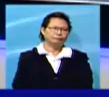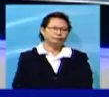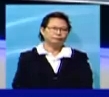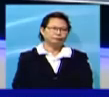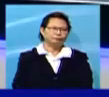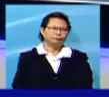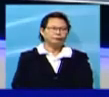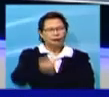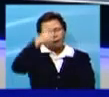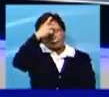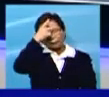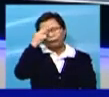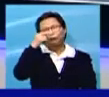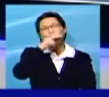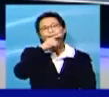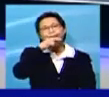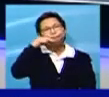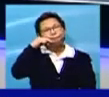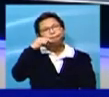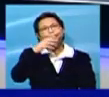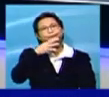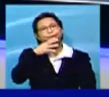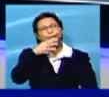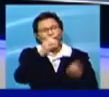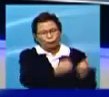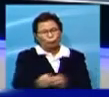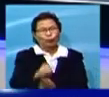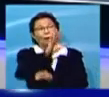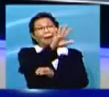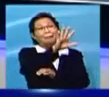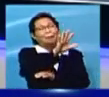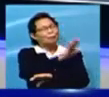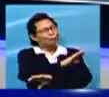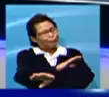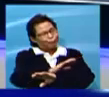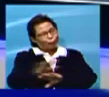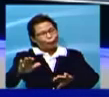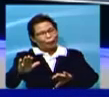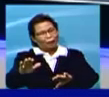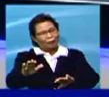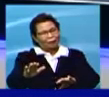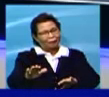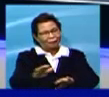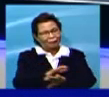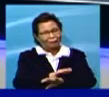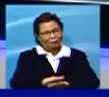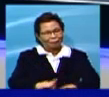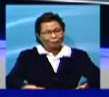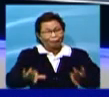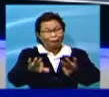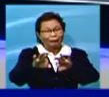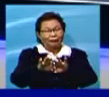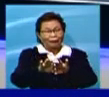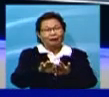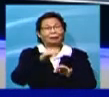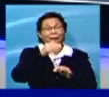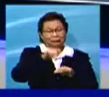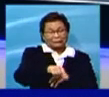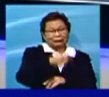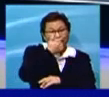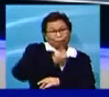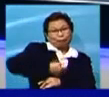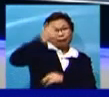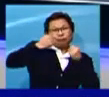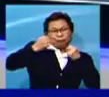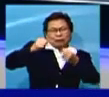Dalam pada itu, Dato' Sri Syamuddin menegaskan penganjuran 5 bukan untuk pertunjukan semata-mata. Ia sebaliknya platform terbaik